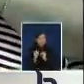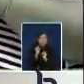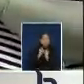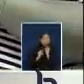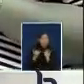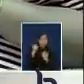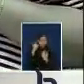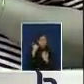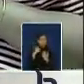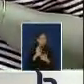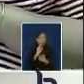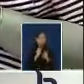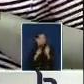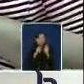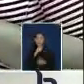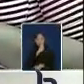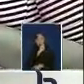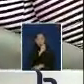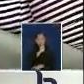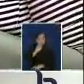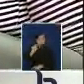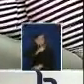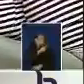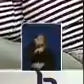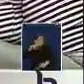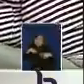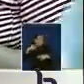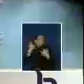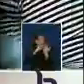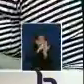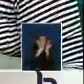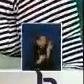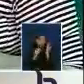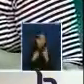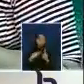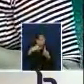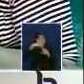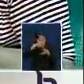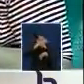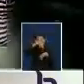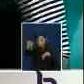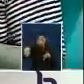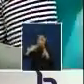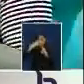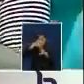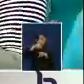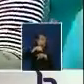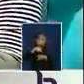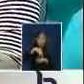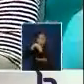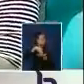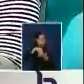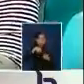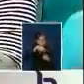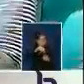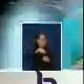าดนี้มี10,000แห่งเนี่ยทั้งทุกแห่งนี้ได้รับการอบรมก่อนจะเปิดด้วยซ้ำนะฮะในศูนย์เด็กเล็กกลับเป็นที่